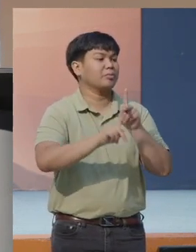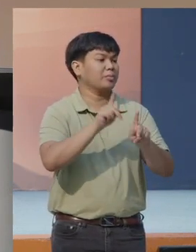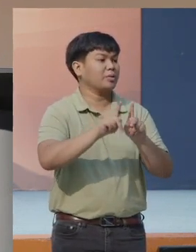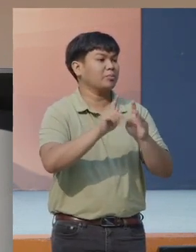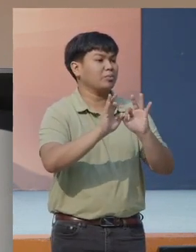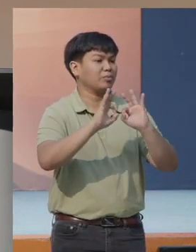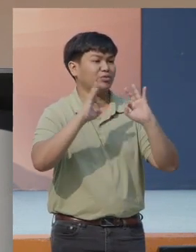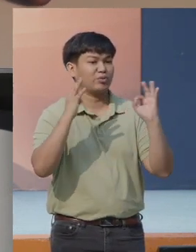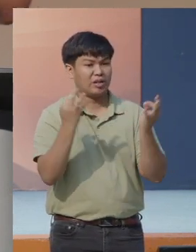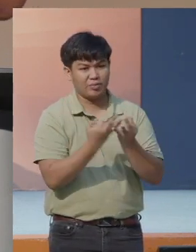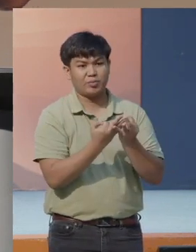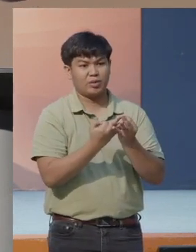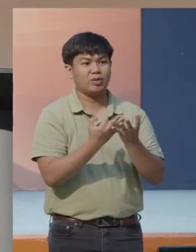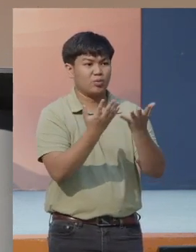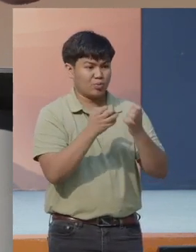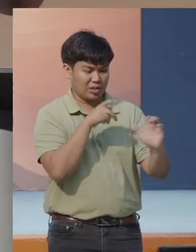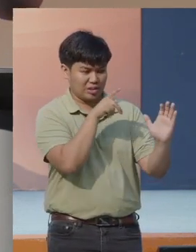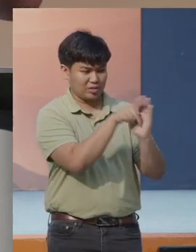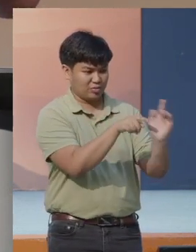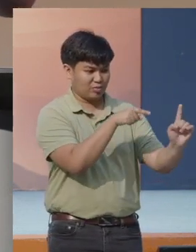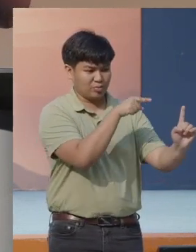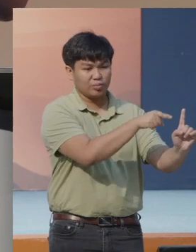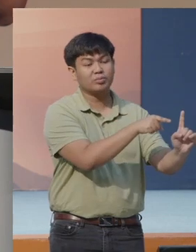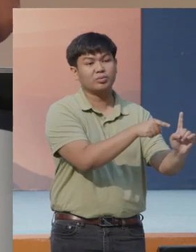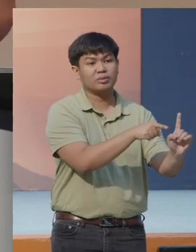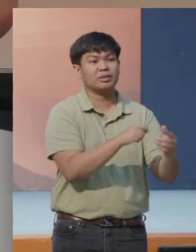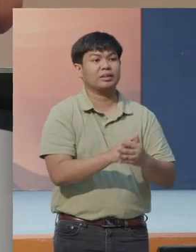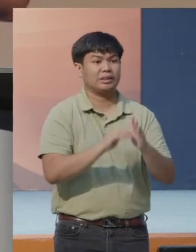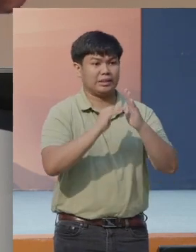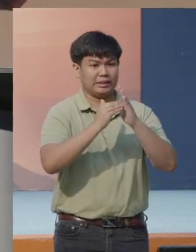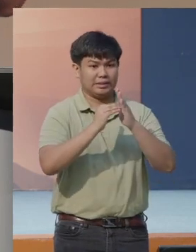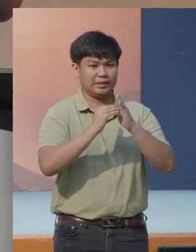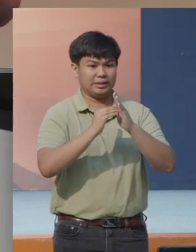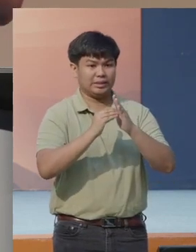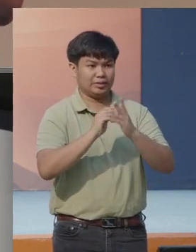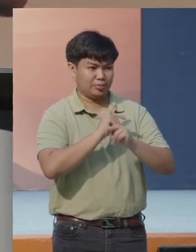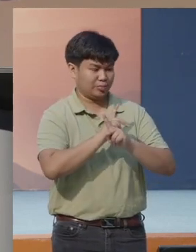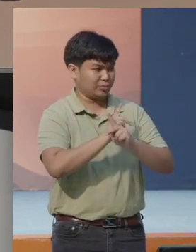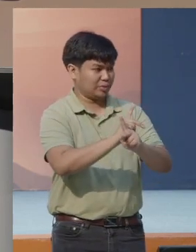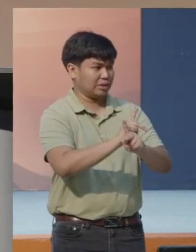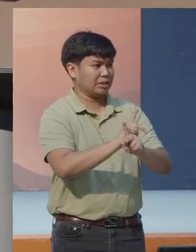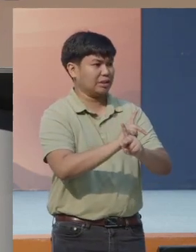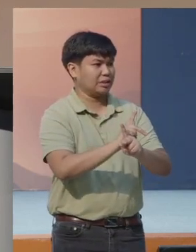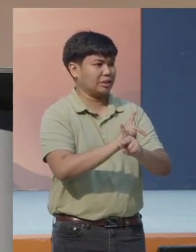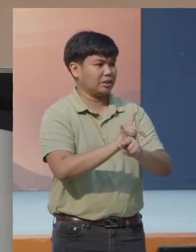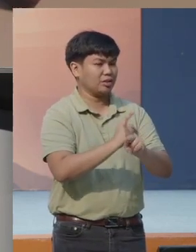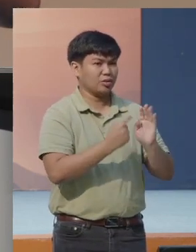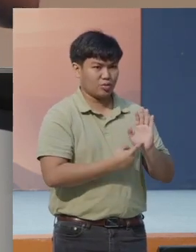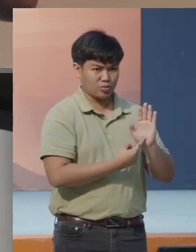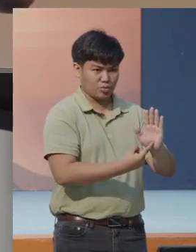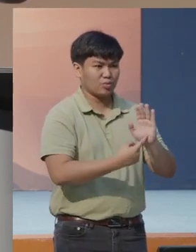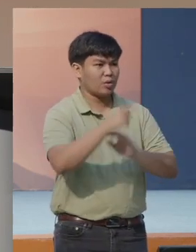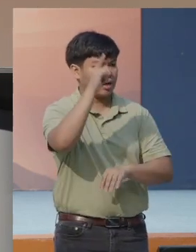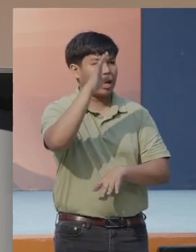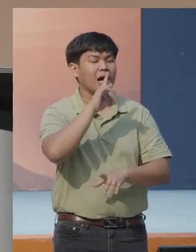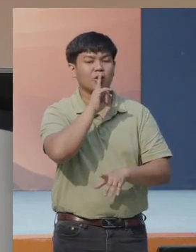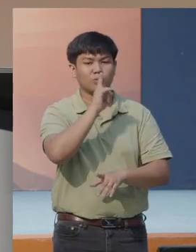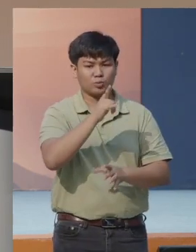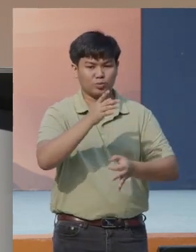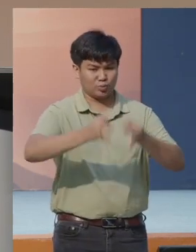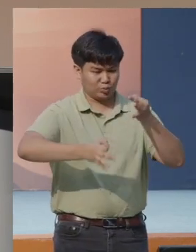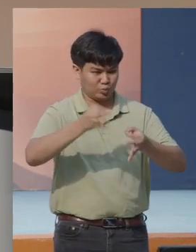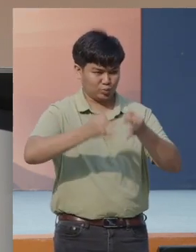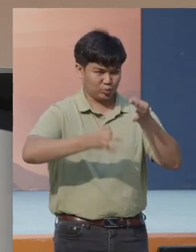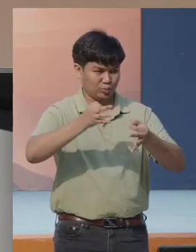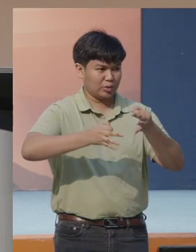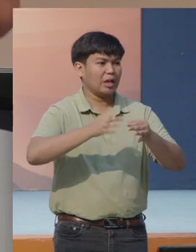na tao, no? Dahil sa mga cities of refuge na ito, nakikita natin na tunay ngang just